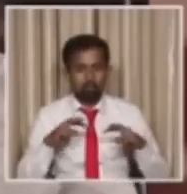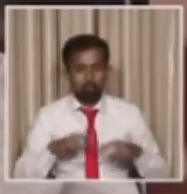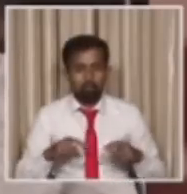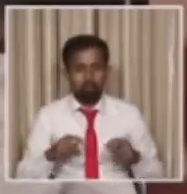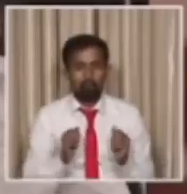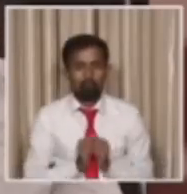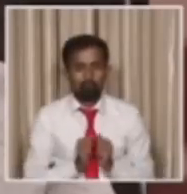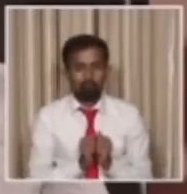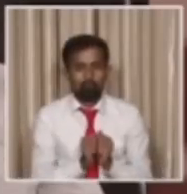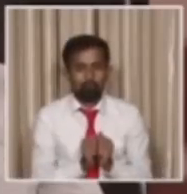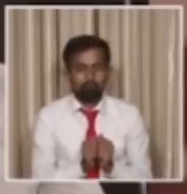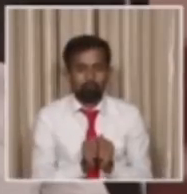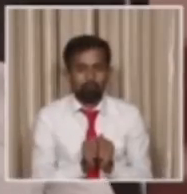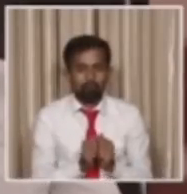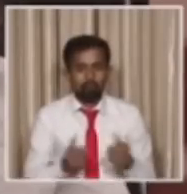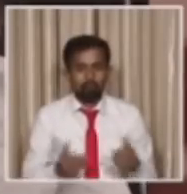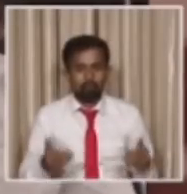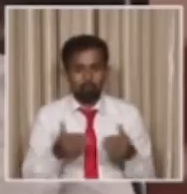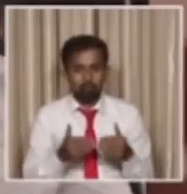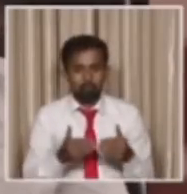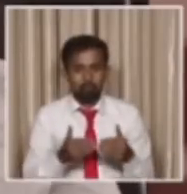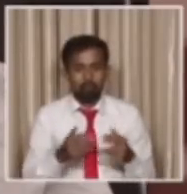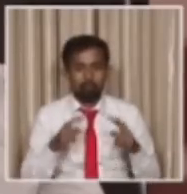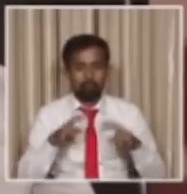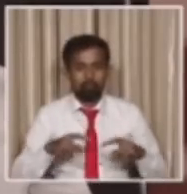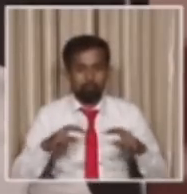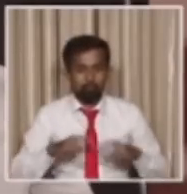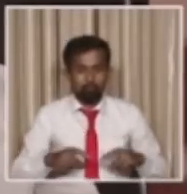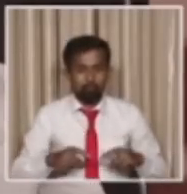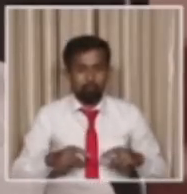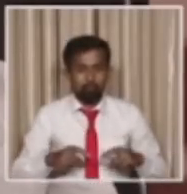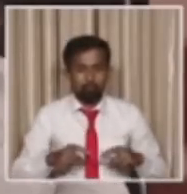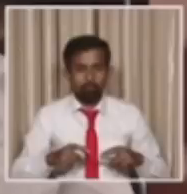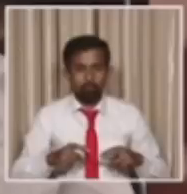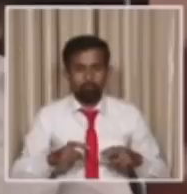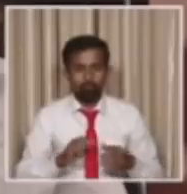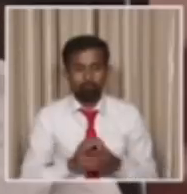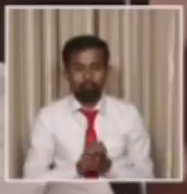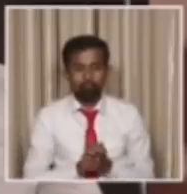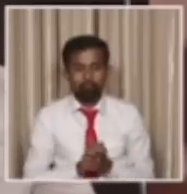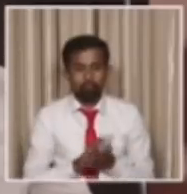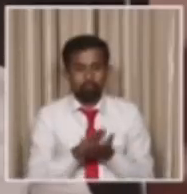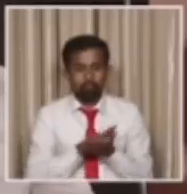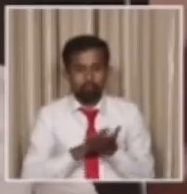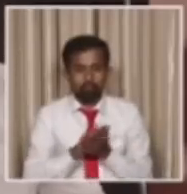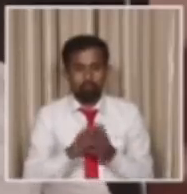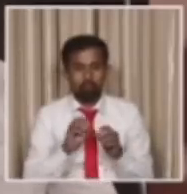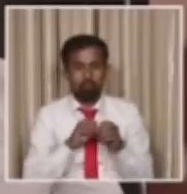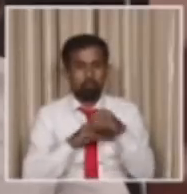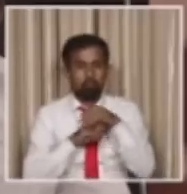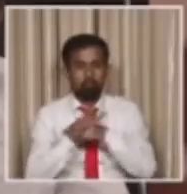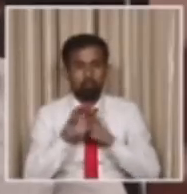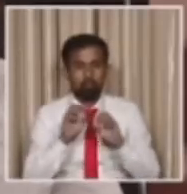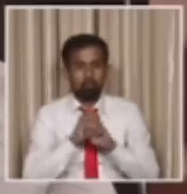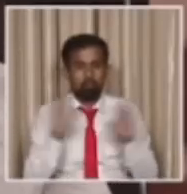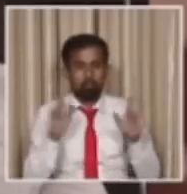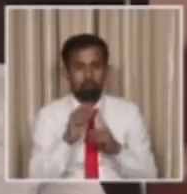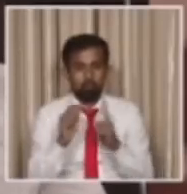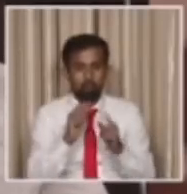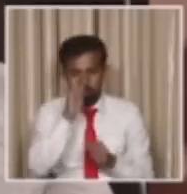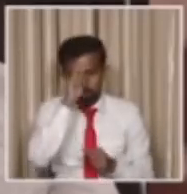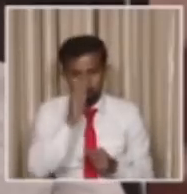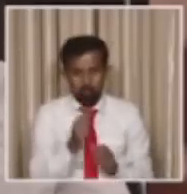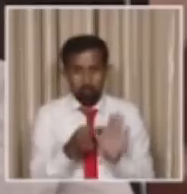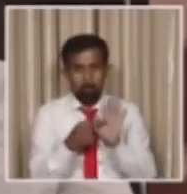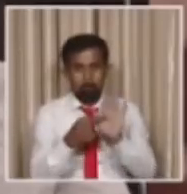එකේ දැනට කරලා තියෙන ඉන්වෙස්ටිගේෂන් එකේ කම්ප්ලීට් ප්‍රසන්ටේෂන් එකක් මන්ත්‍රීතුමන්ලට